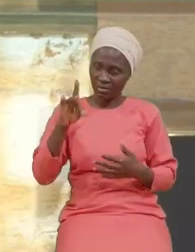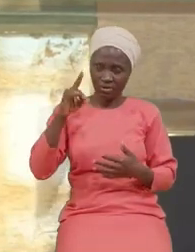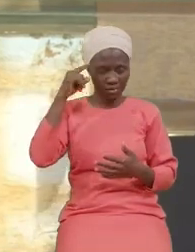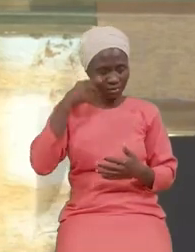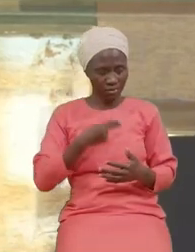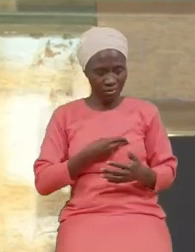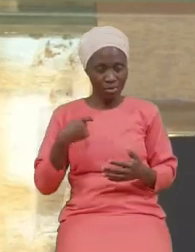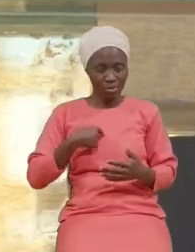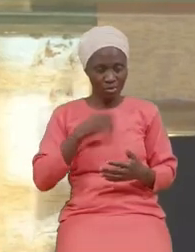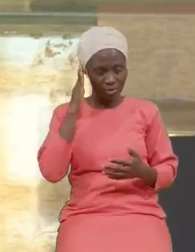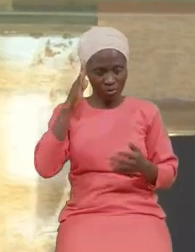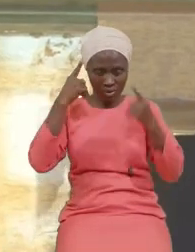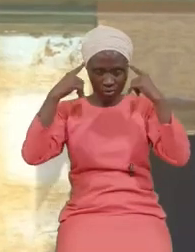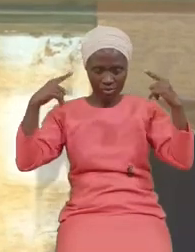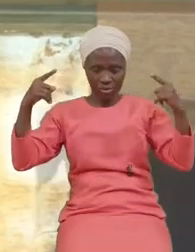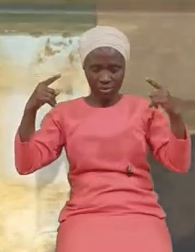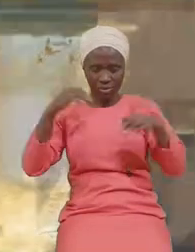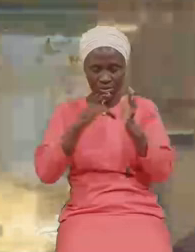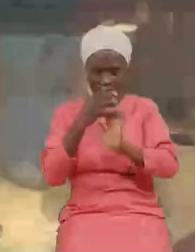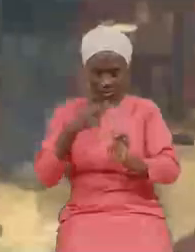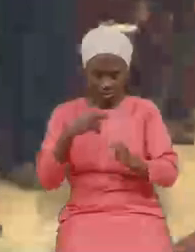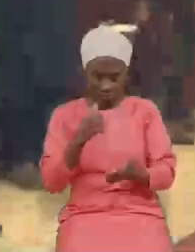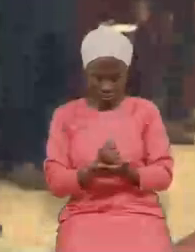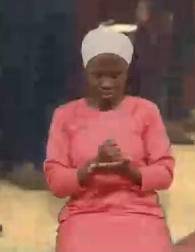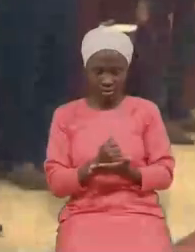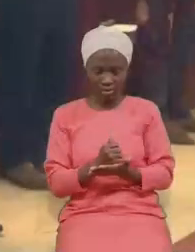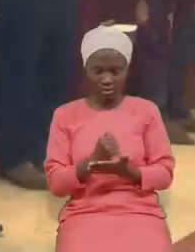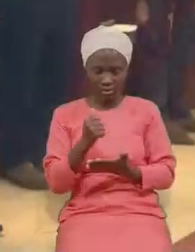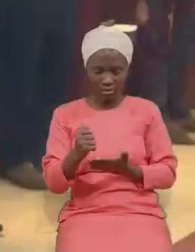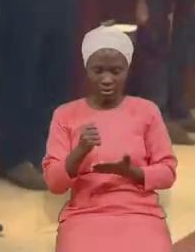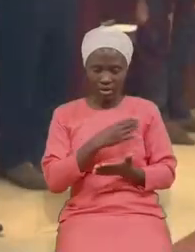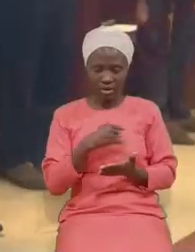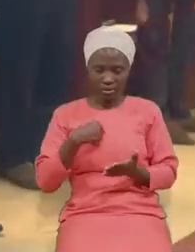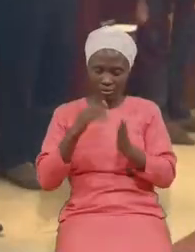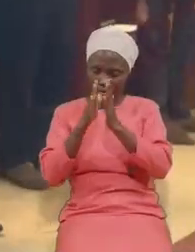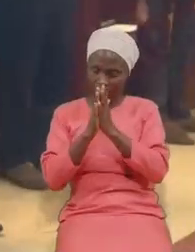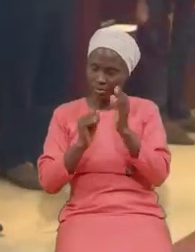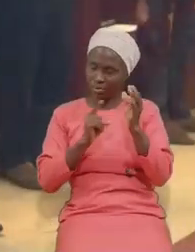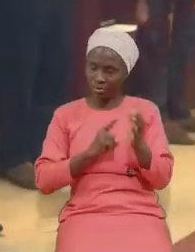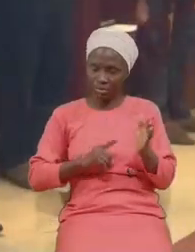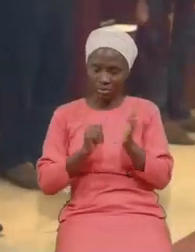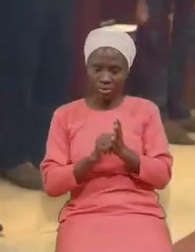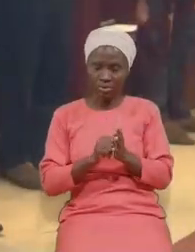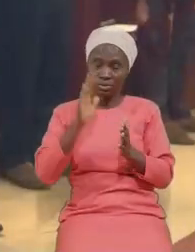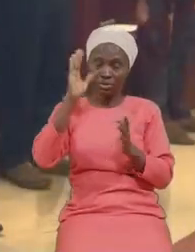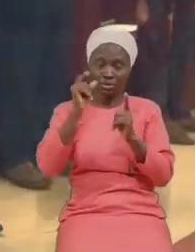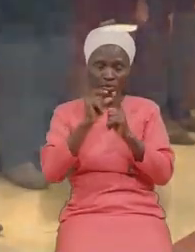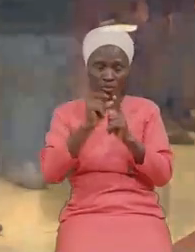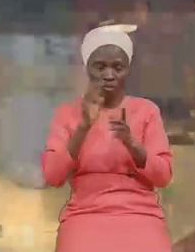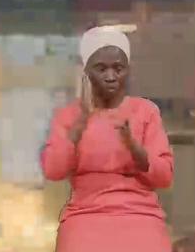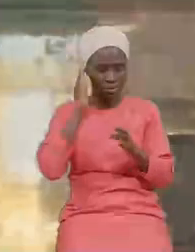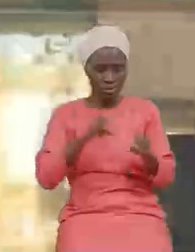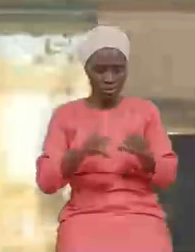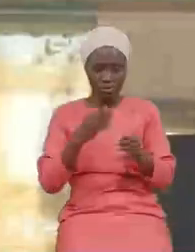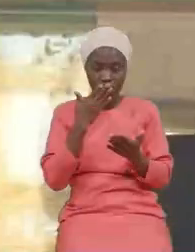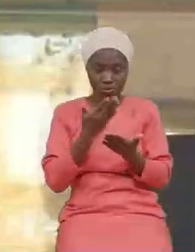nous réussissions là-bas au nord de Jésus-Christ nous prions Seigneur que ta parole fasse du